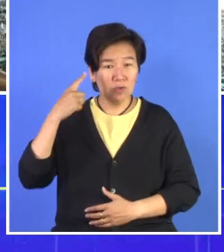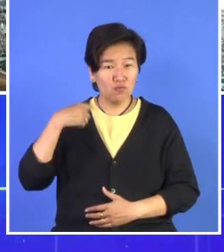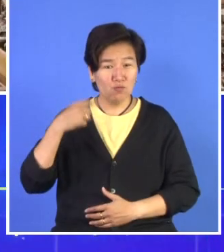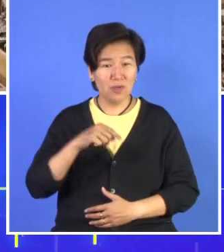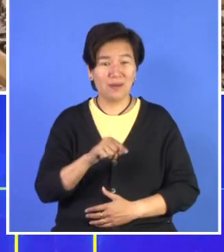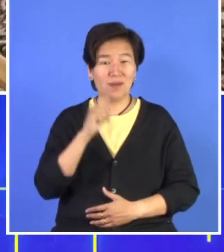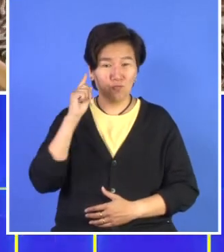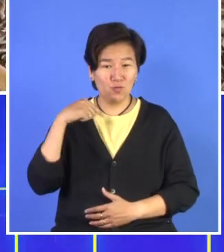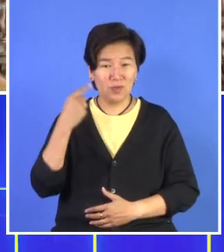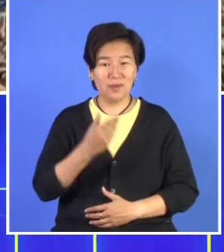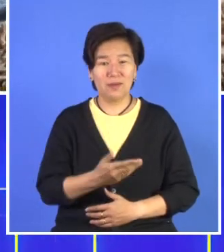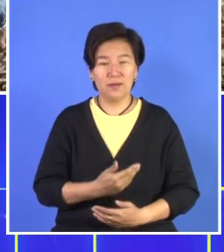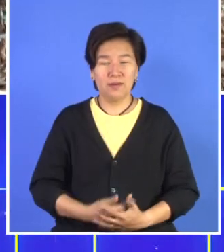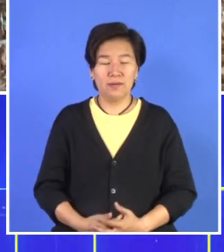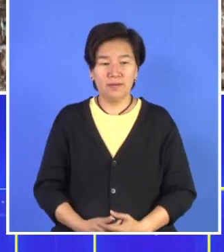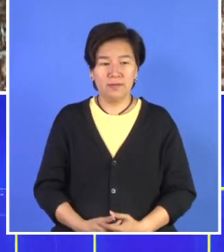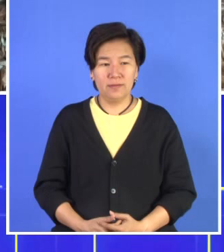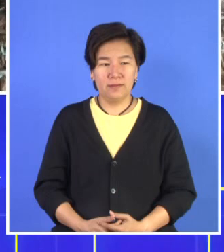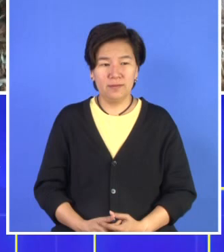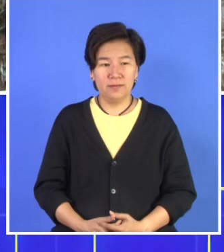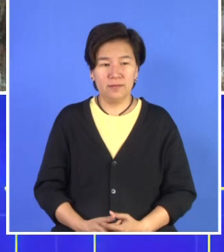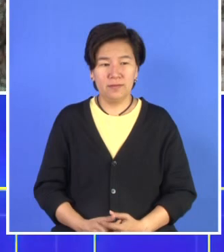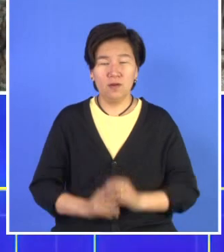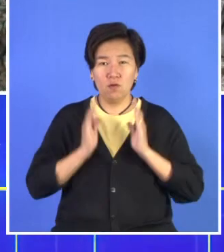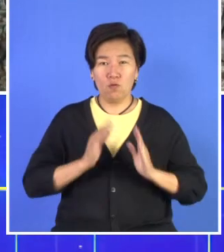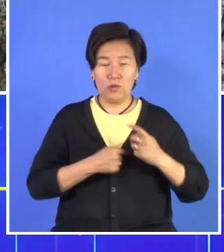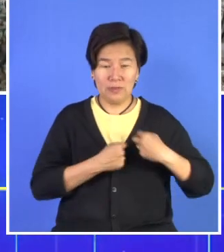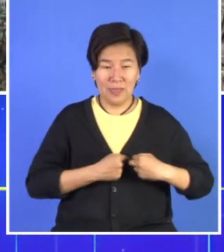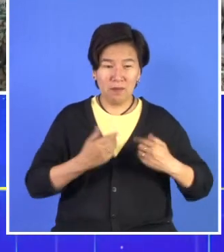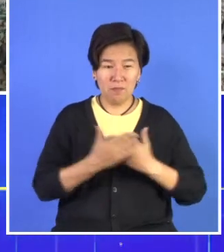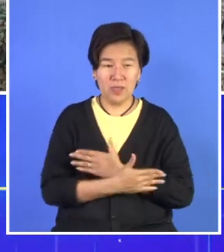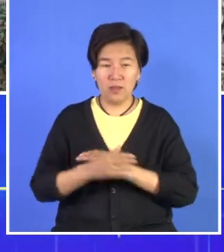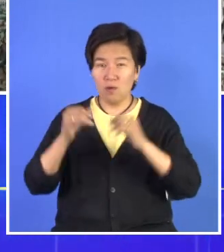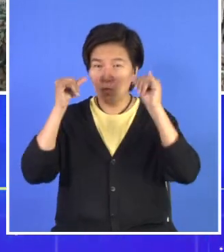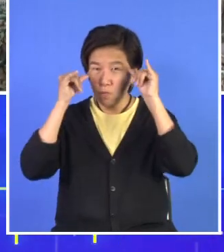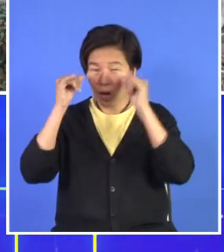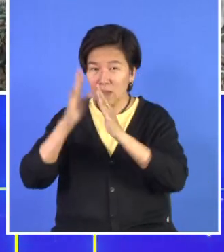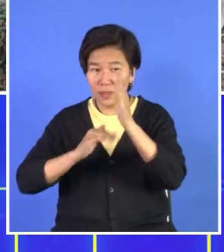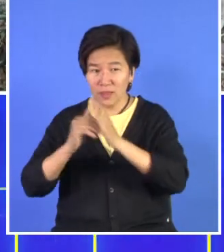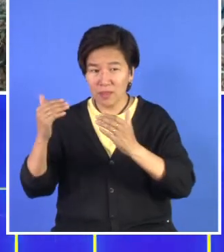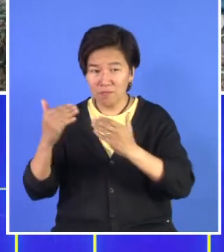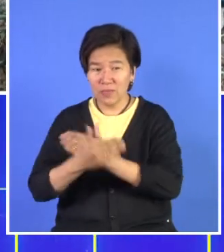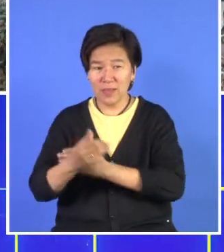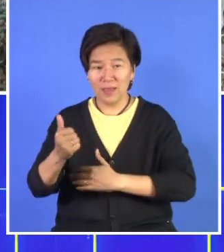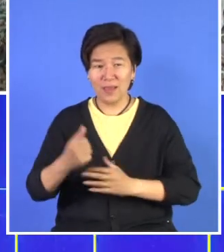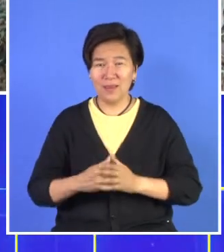ด คนยังเปลี่ยนใจควายก็ยังเปลี่ยนสีได้นี่นะ นับภาษาอะไร